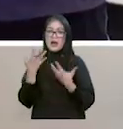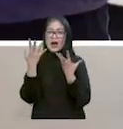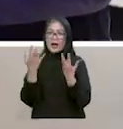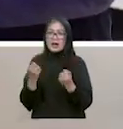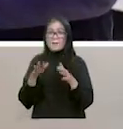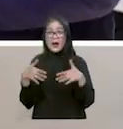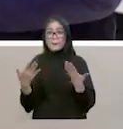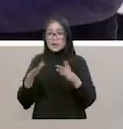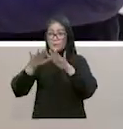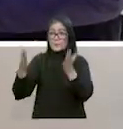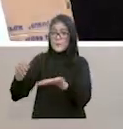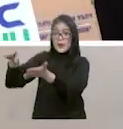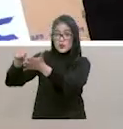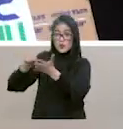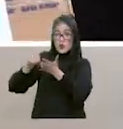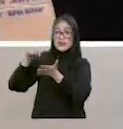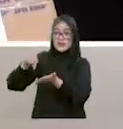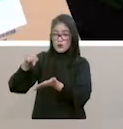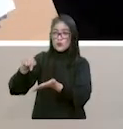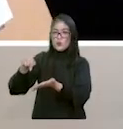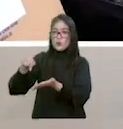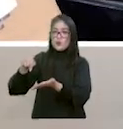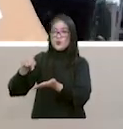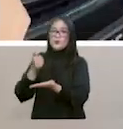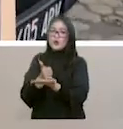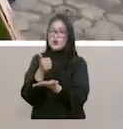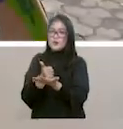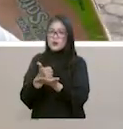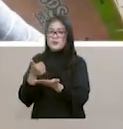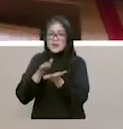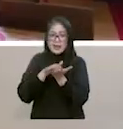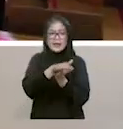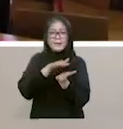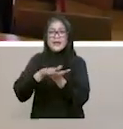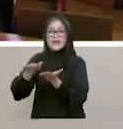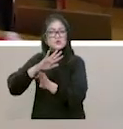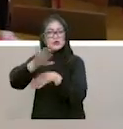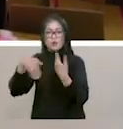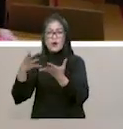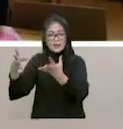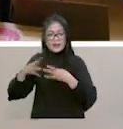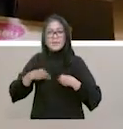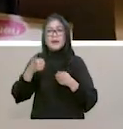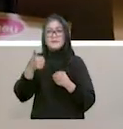bantuan ini dapat terlaksana dengan baik sampai kepada para